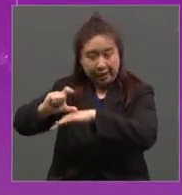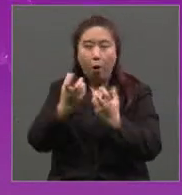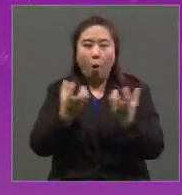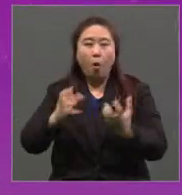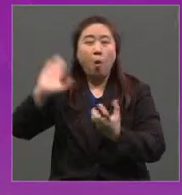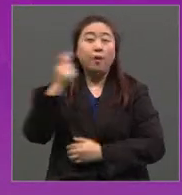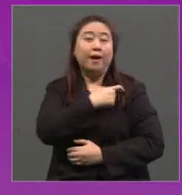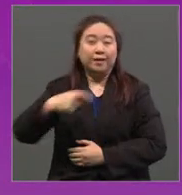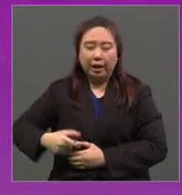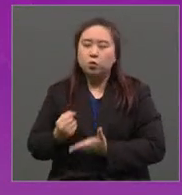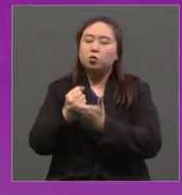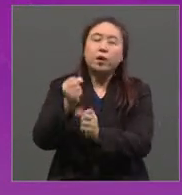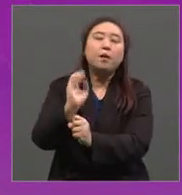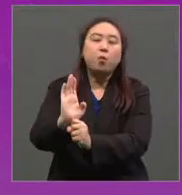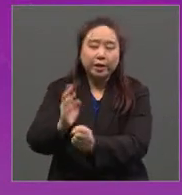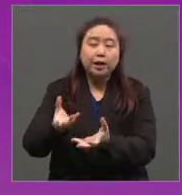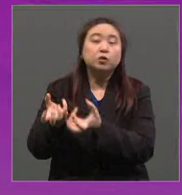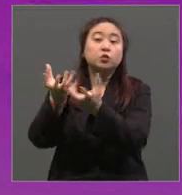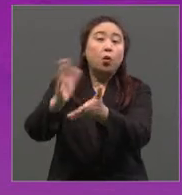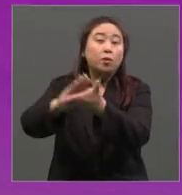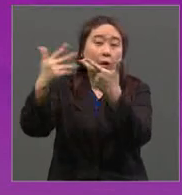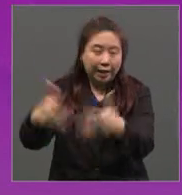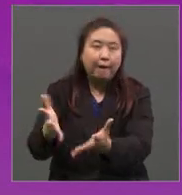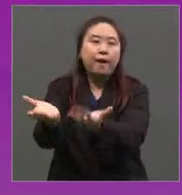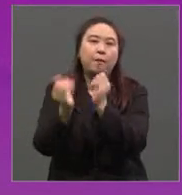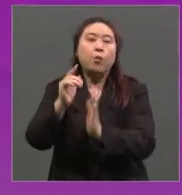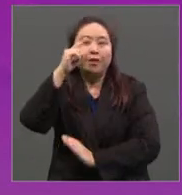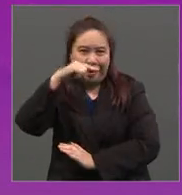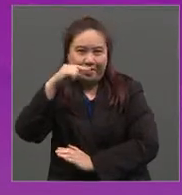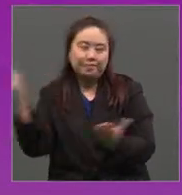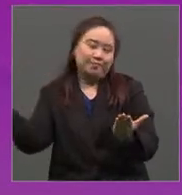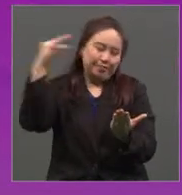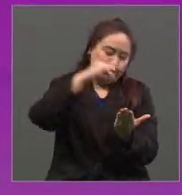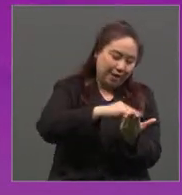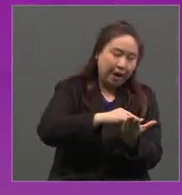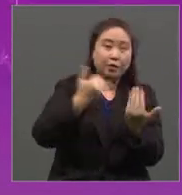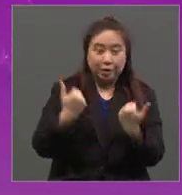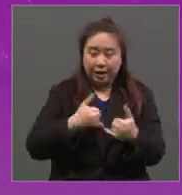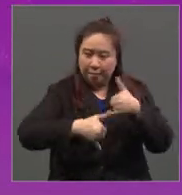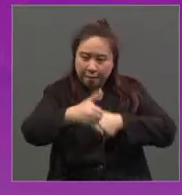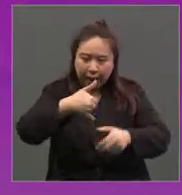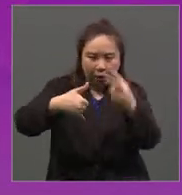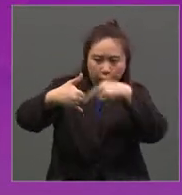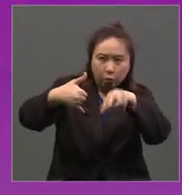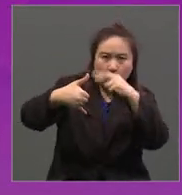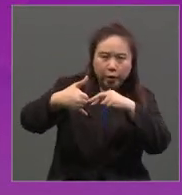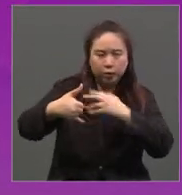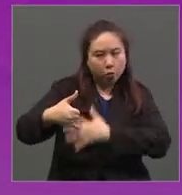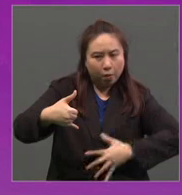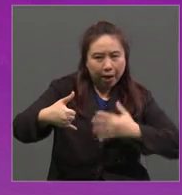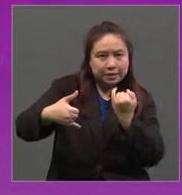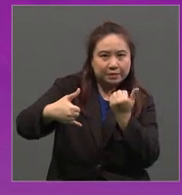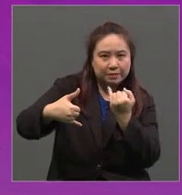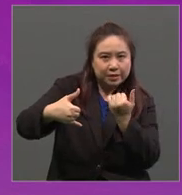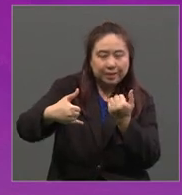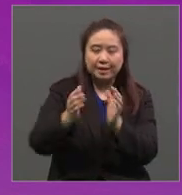ทางมาถึงปุ๊บก็จะต้องมีกระบวนการต่างๆก่อนครับไม่ว่าจะเป็นกระบวนการคัดกรองสุขภาพเบื้องต้นตรวจเอกสารการเดินทางรวมถึงมีการตรว